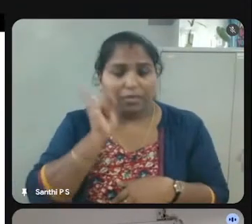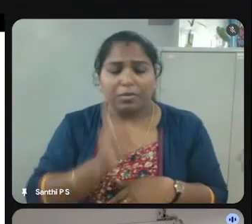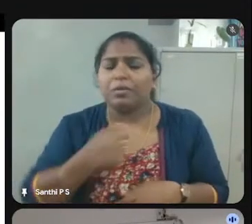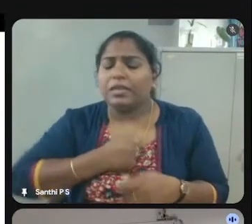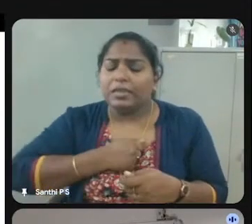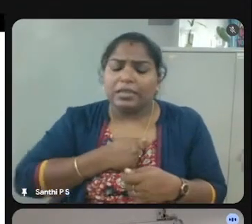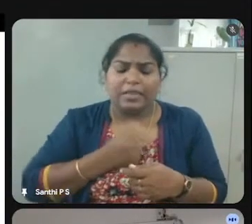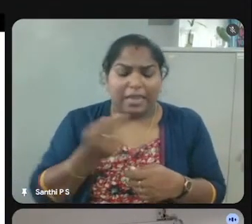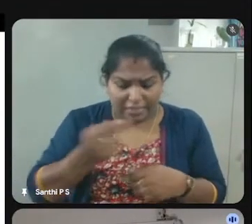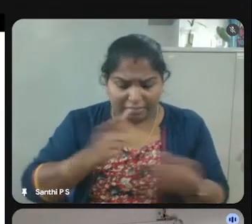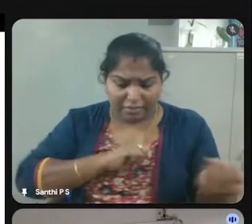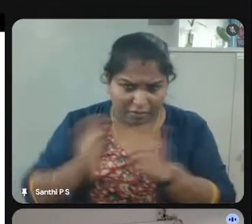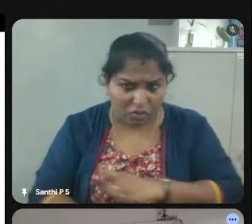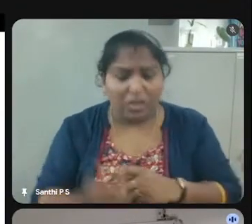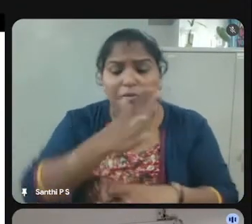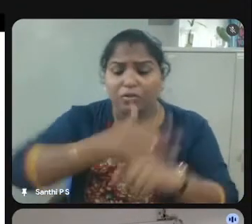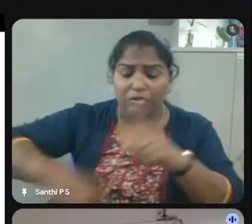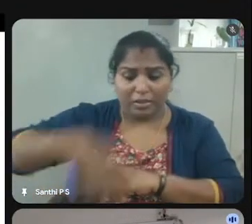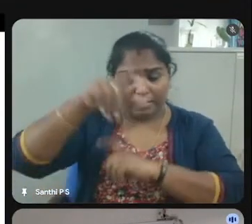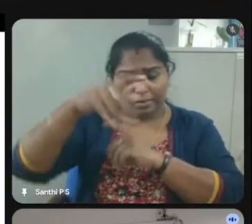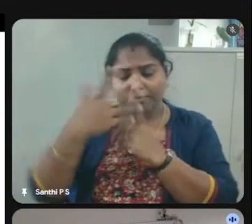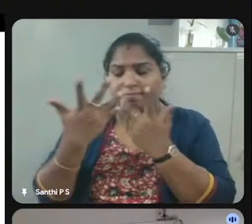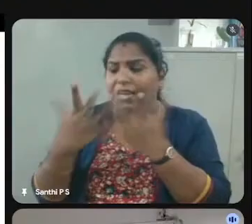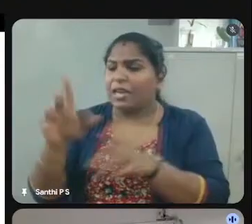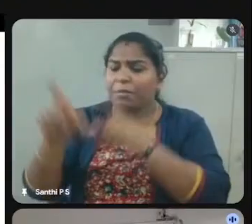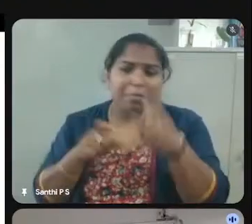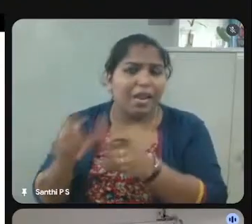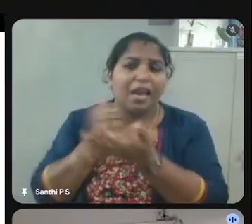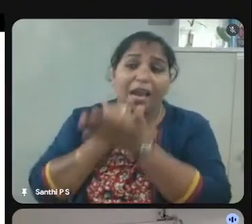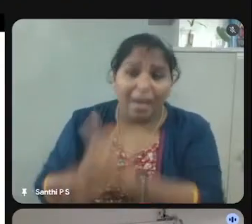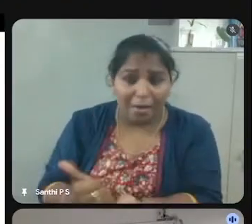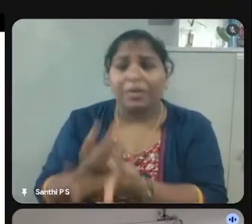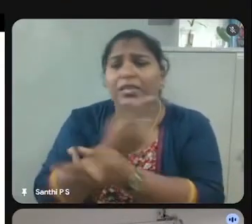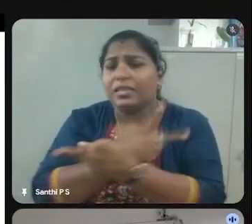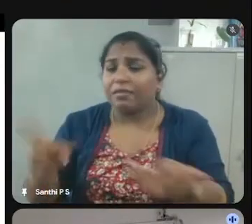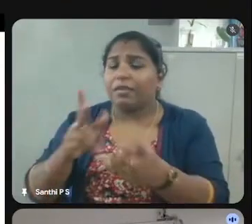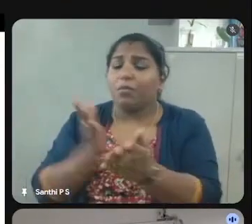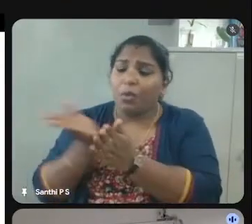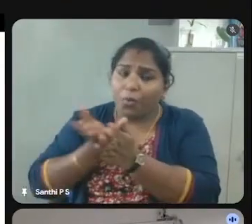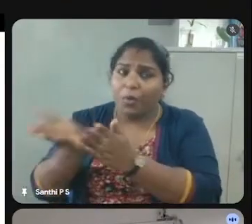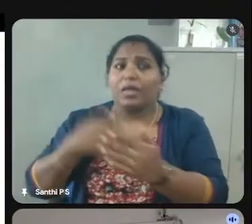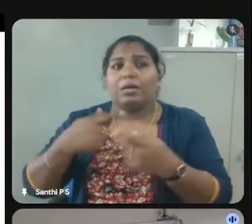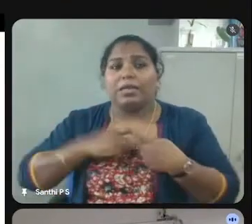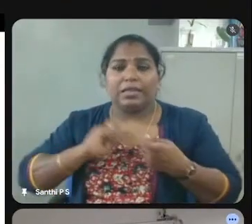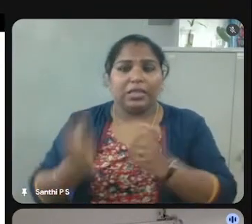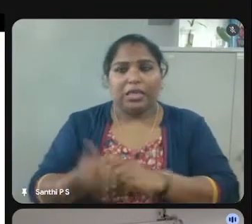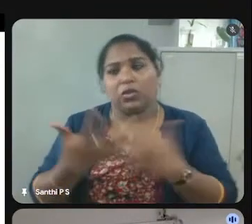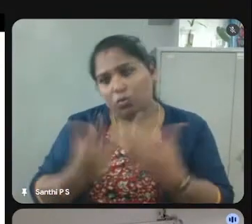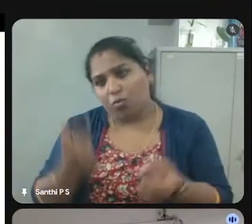മാറ്റി നമുക്ക് ചുറ്റുമുള്ളവർക്കും ഉപകാരപ്രദമാകുന്ന രീതിയിൽ നമുക്ക് ചേഞ്ച് വരുത്താൻ വേണ്ടിയിട്ടാണ് തീർച്ചയായിട്ടും ഈ മീ